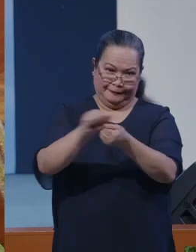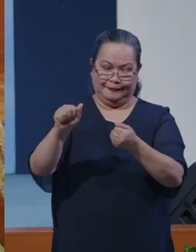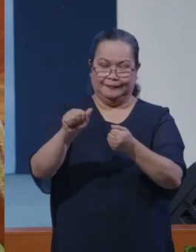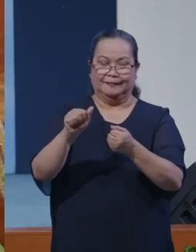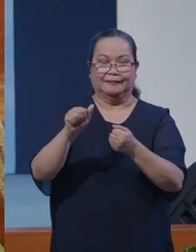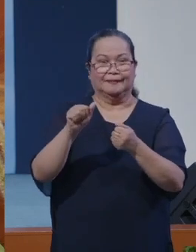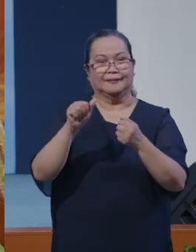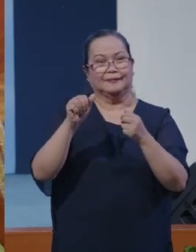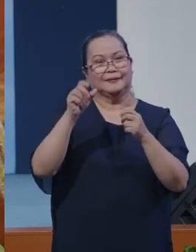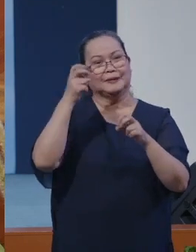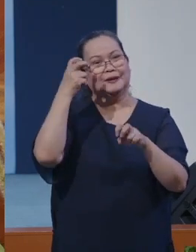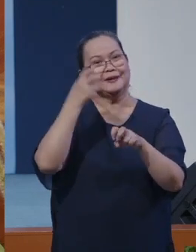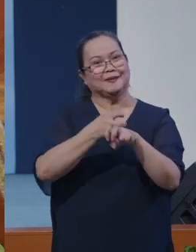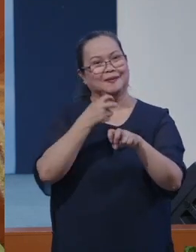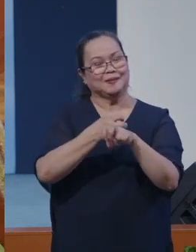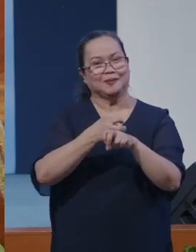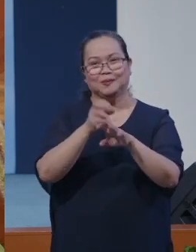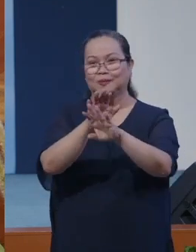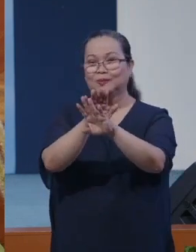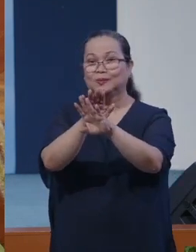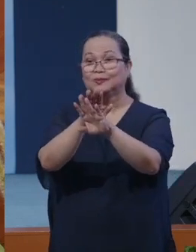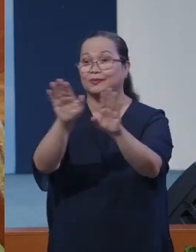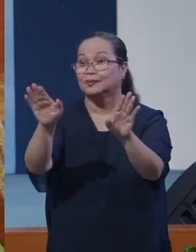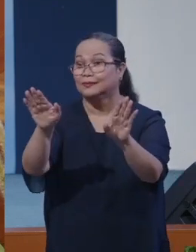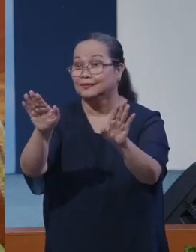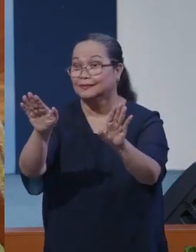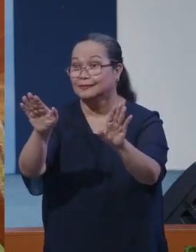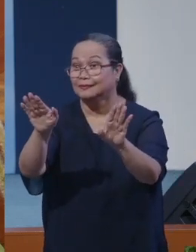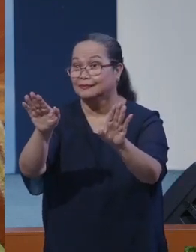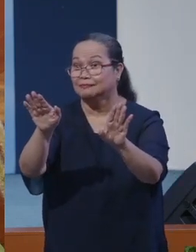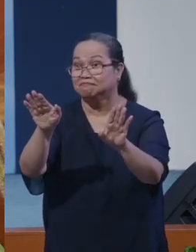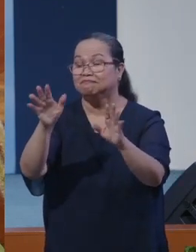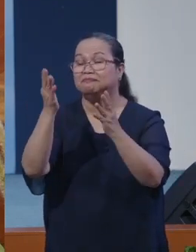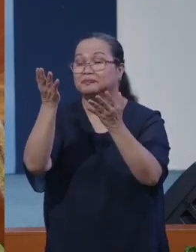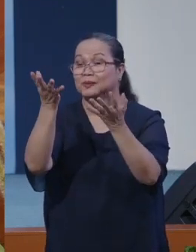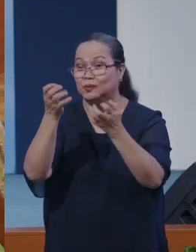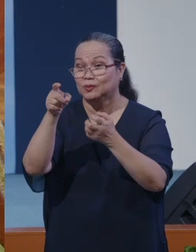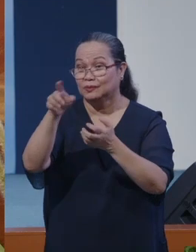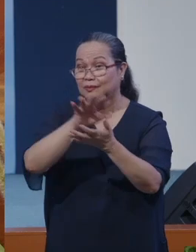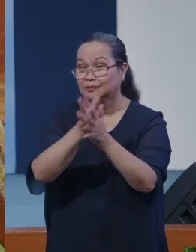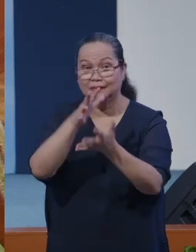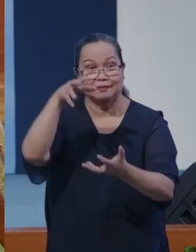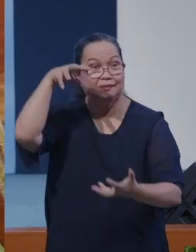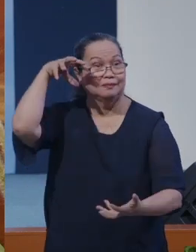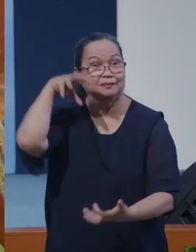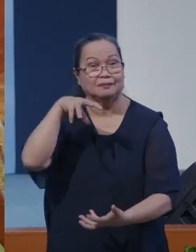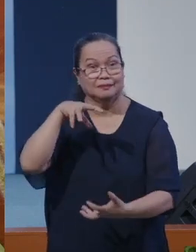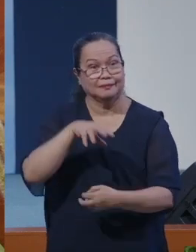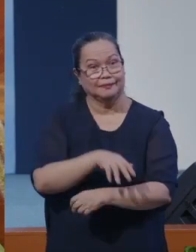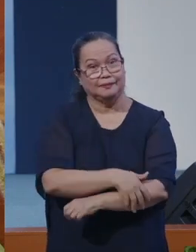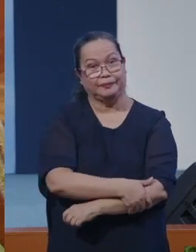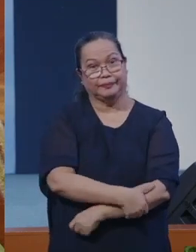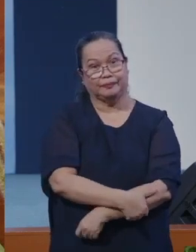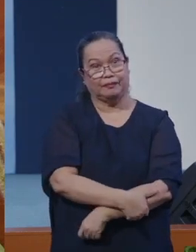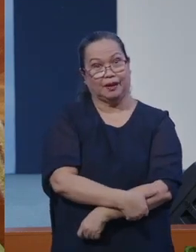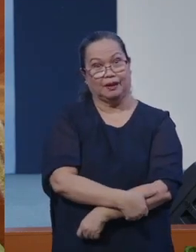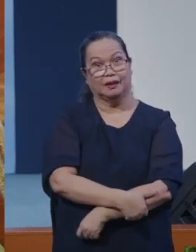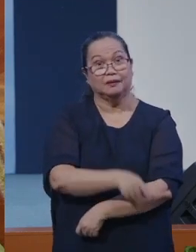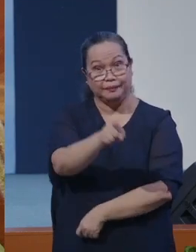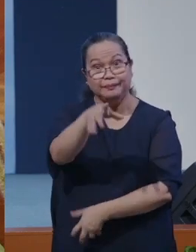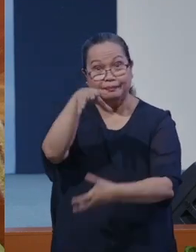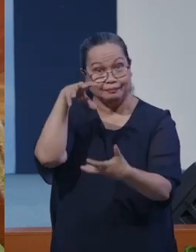Napakasakit po. Huwag niyo pong nasain na kayo po'y yumaman. Gusto niyo po